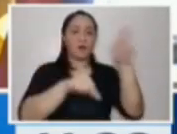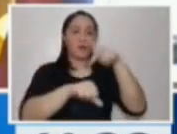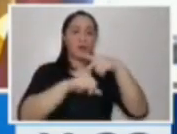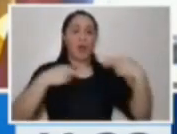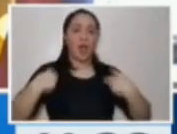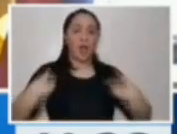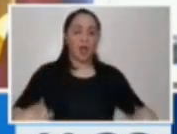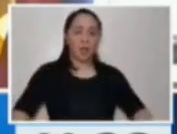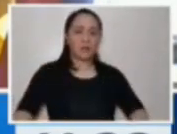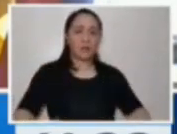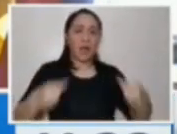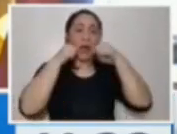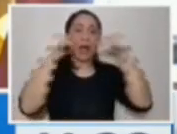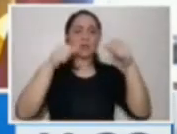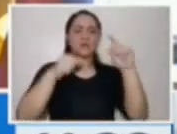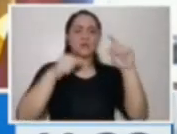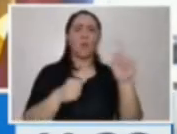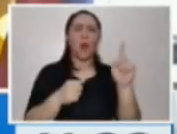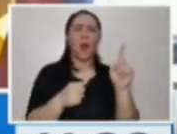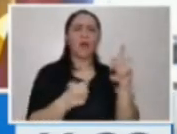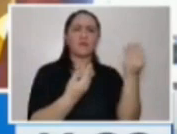0.5% per year starting